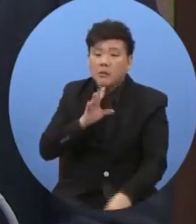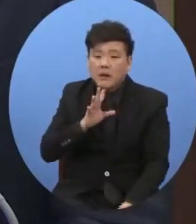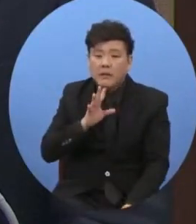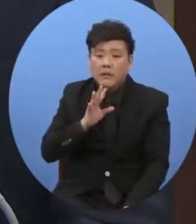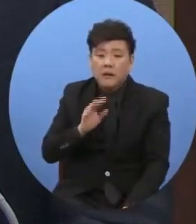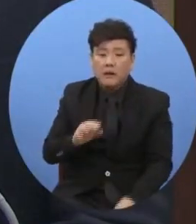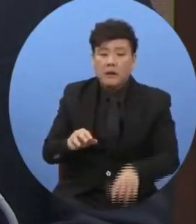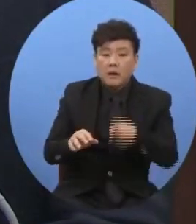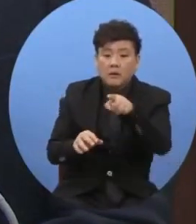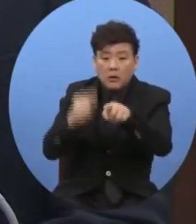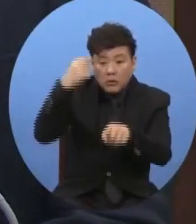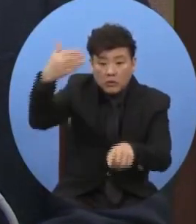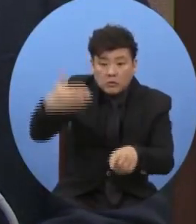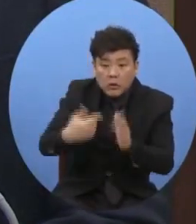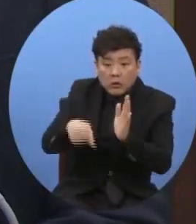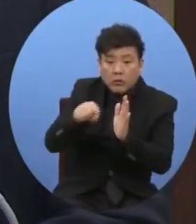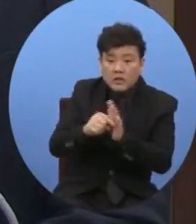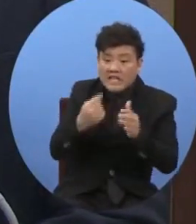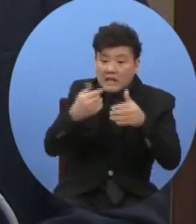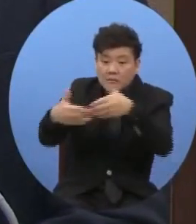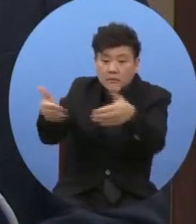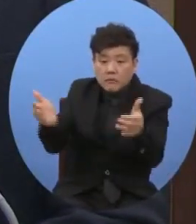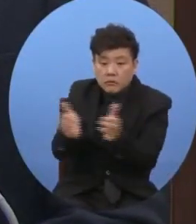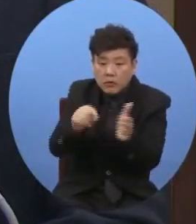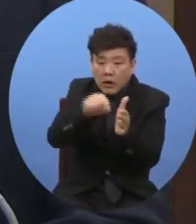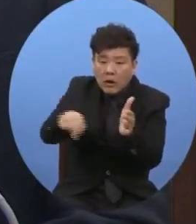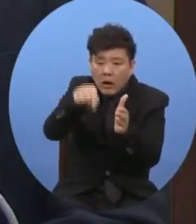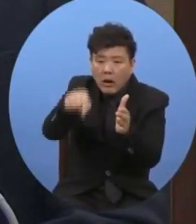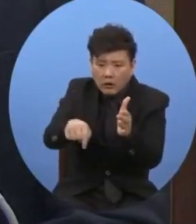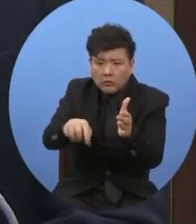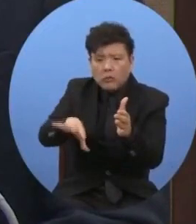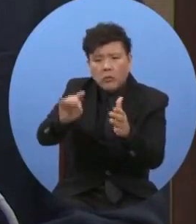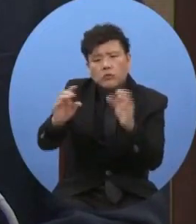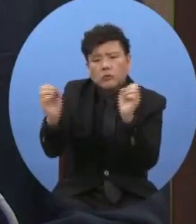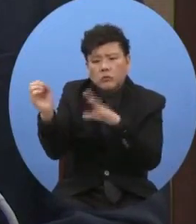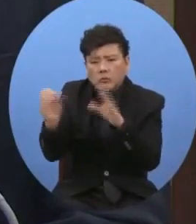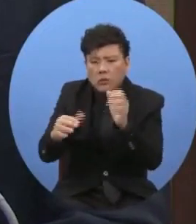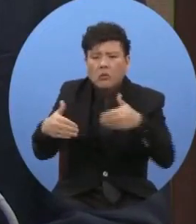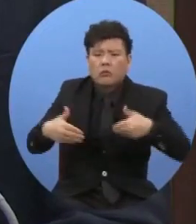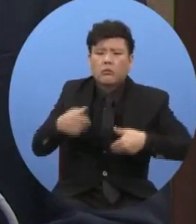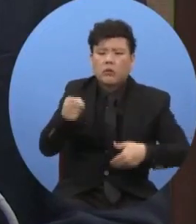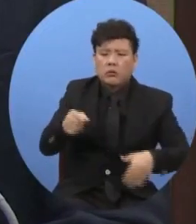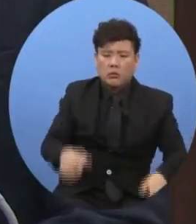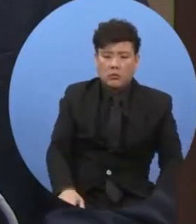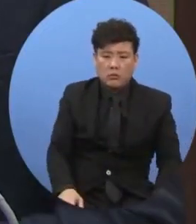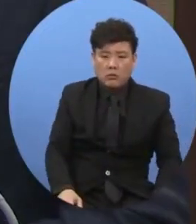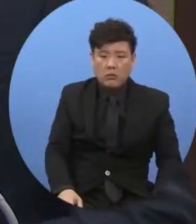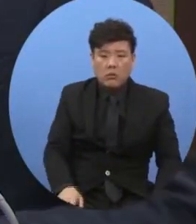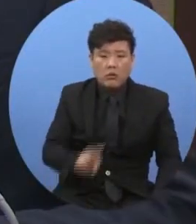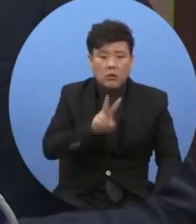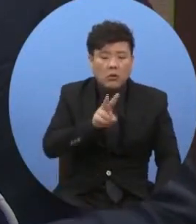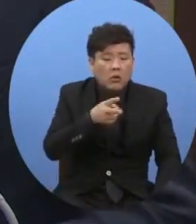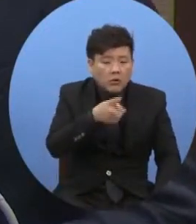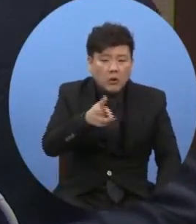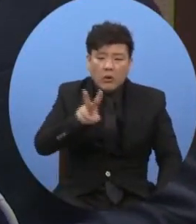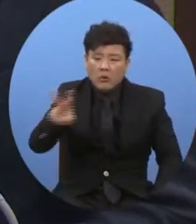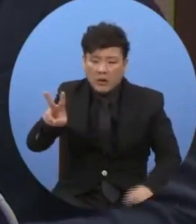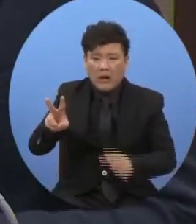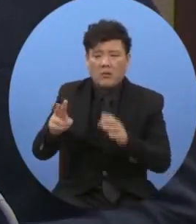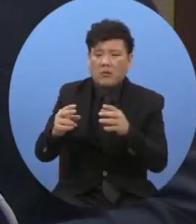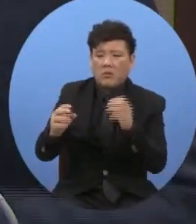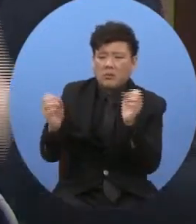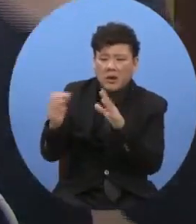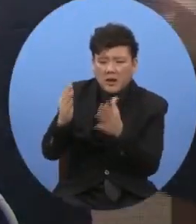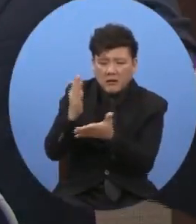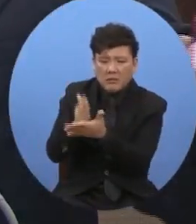그런 질문을 하시려면 민주당 내에서 한번 본격적으로 논의 제기를 해봐 주십시오. 과연 이렇게 정파적으로 판단할 일인지. 함께 제기해야 되는 문제고요.